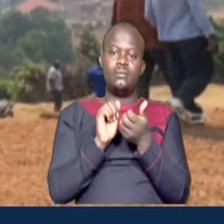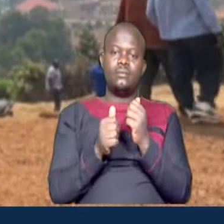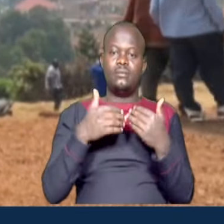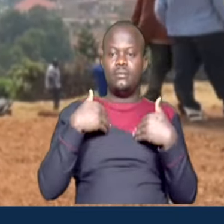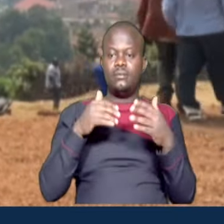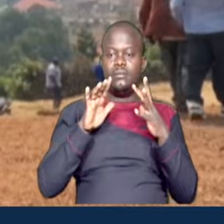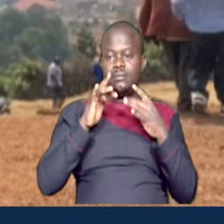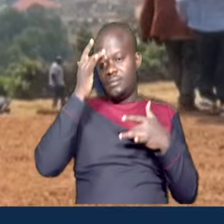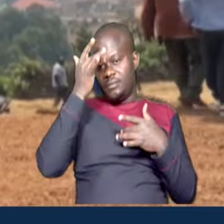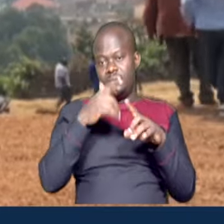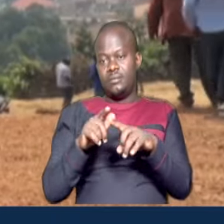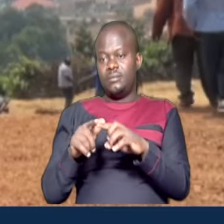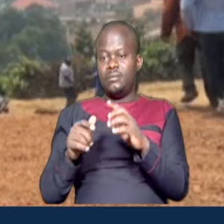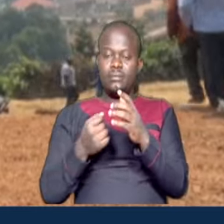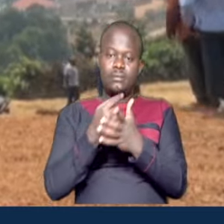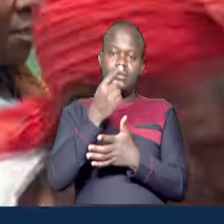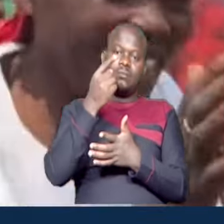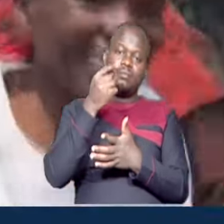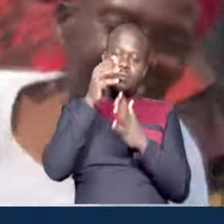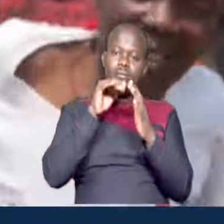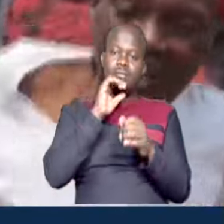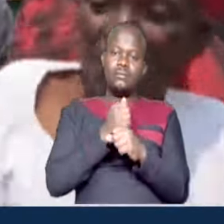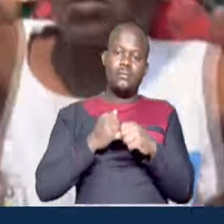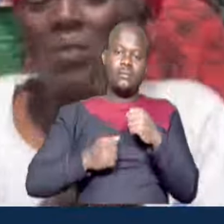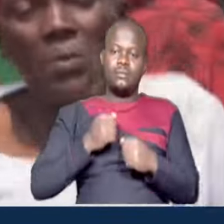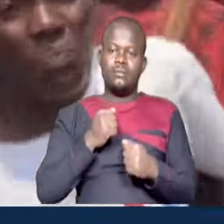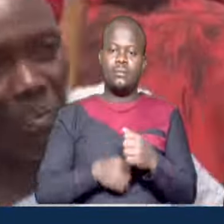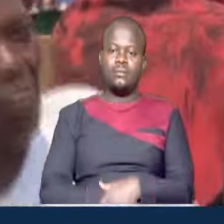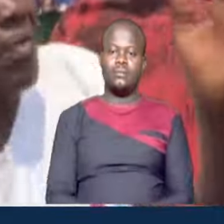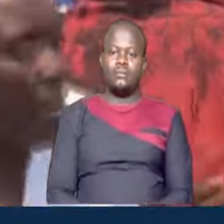indwara zitandukanye ziterwa no kumunatakoza siporo